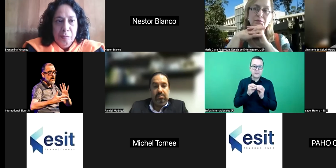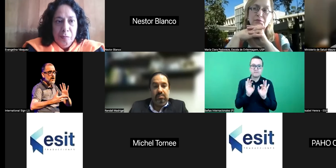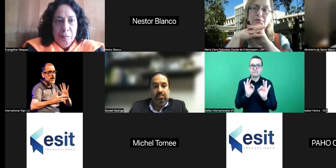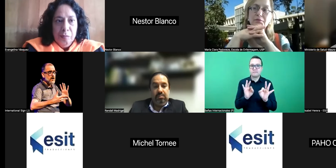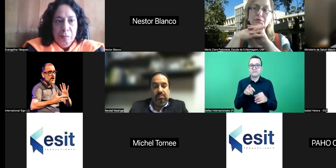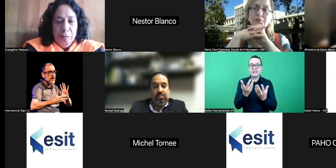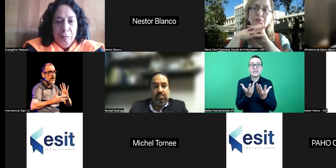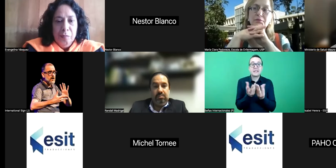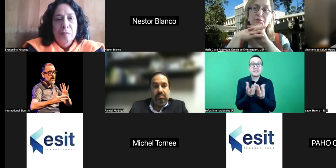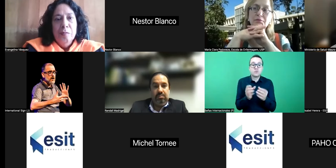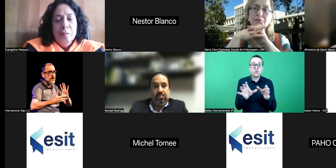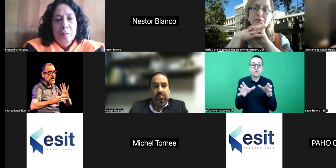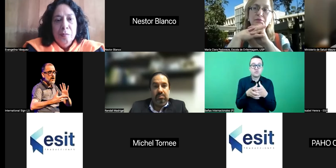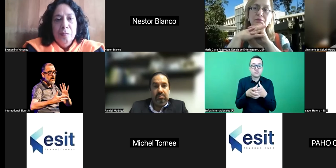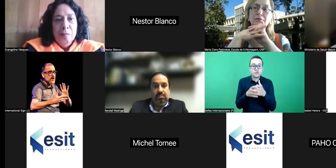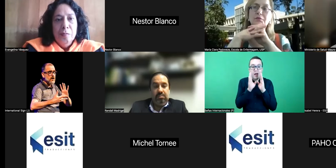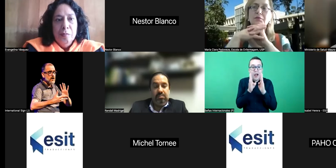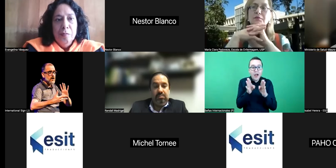Et je voudrais remercier